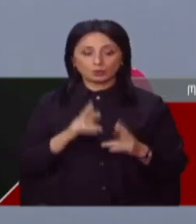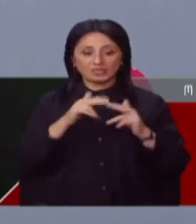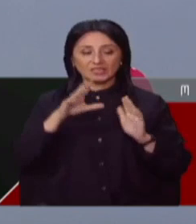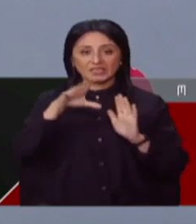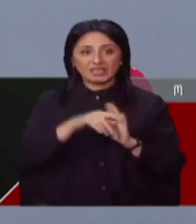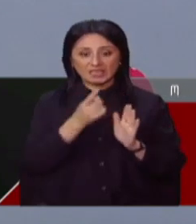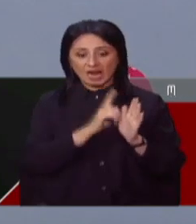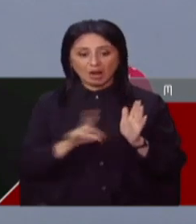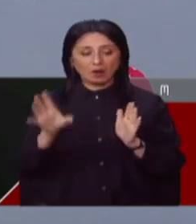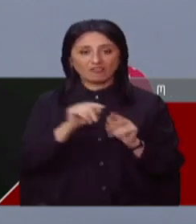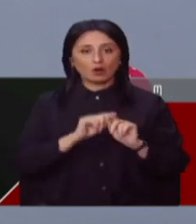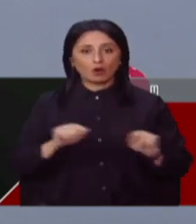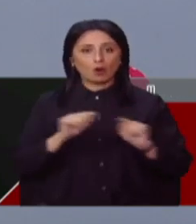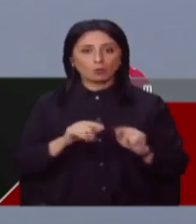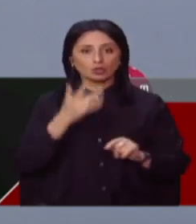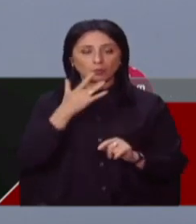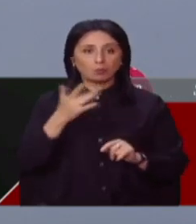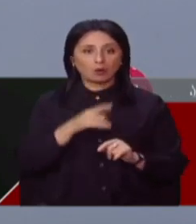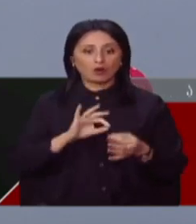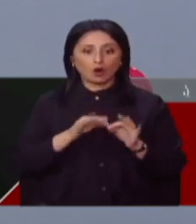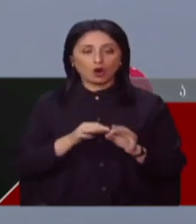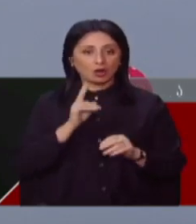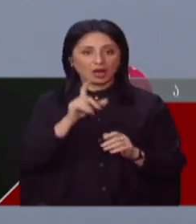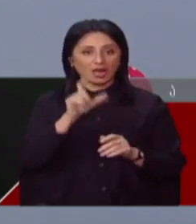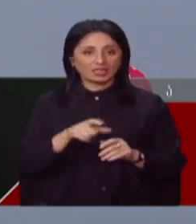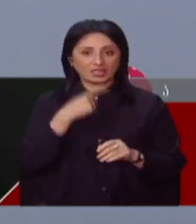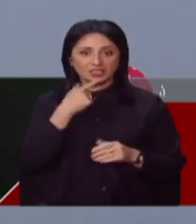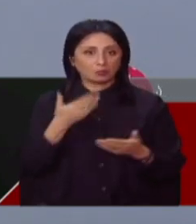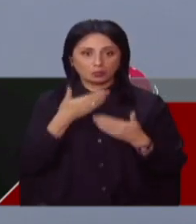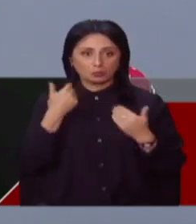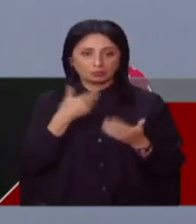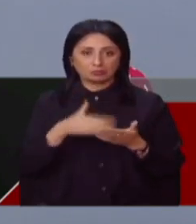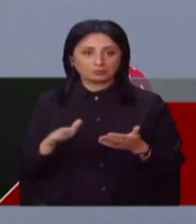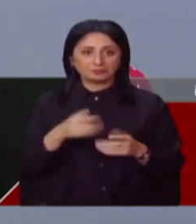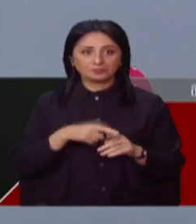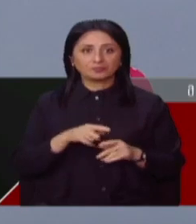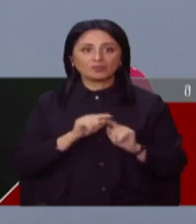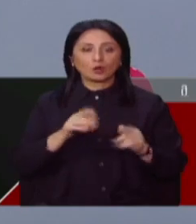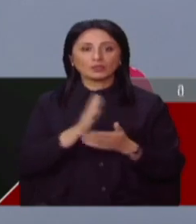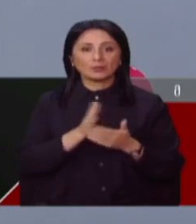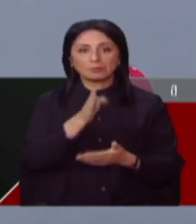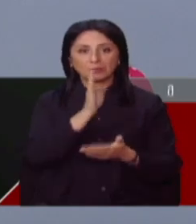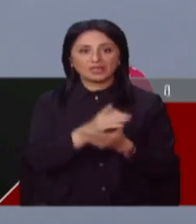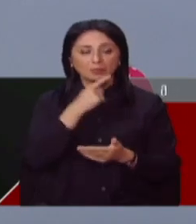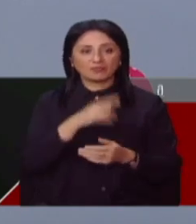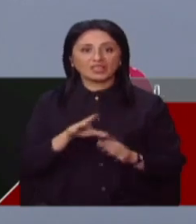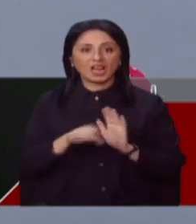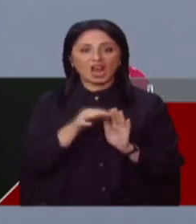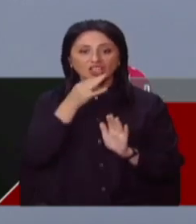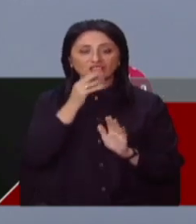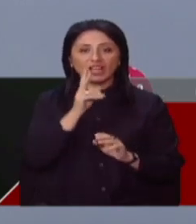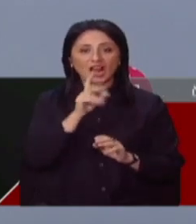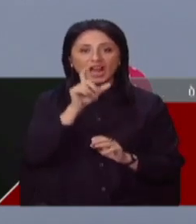ორბელიანების სასახლიდან გამოსული ყველა ოპოზიციონერი პოლიტიკოსი კონკრეტულ კანდიდატებზე საუბარს უარყოფს. ოპოზიციის ნაწილი პირდაპირ ამბობს, რომ